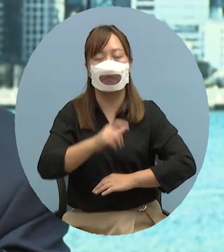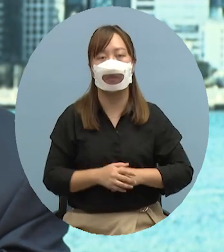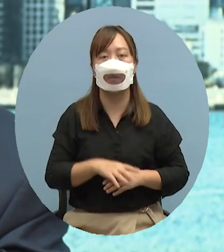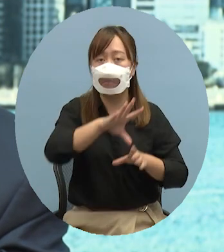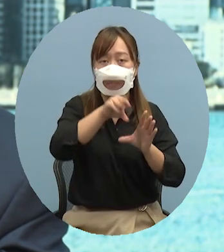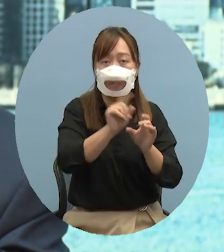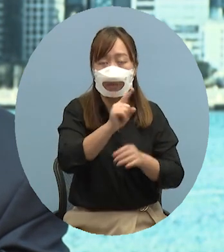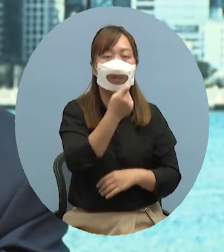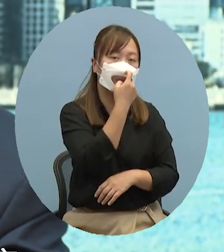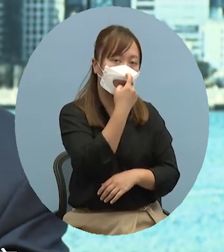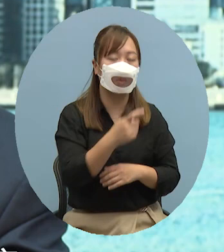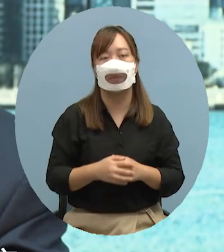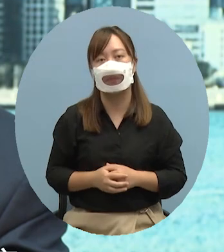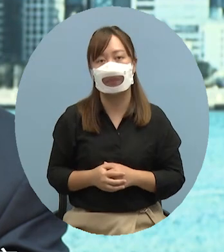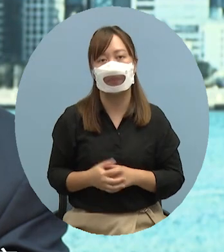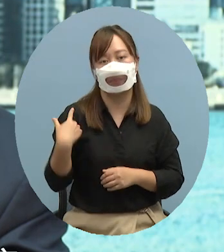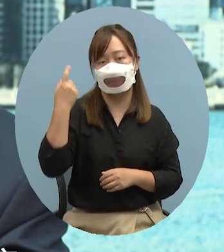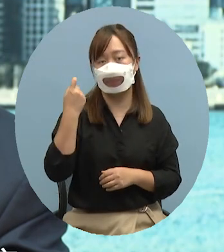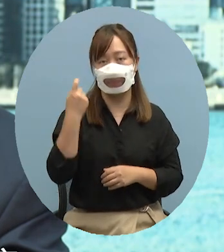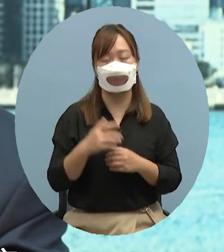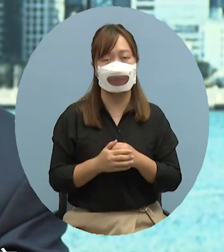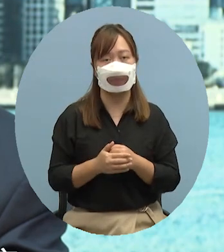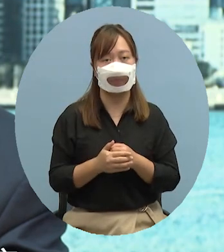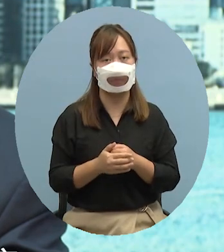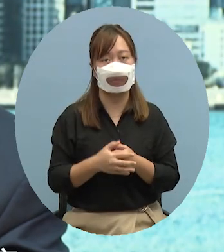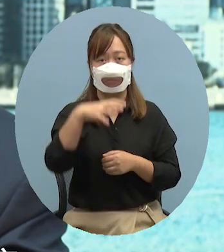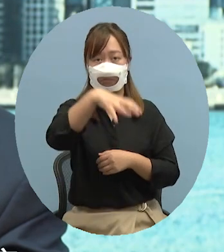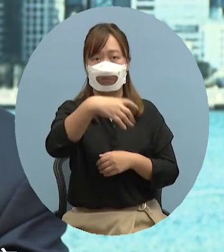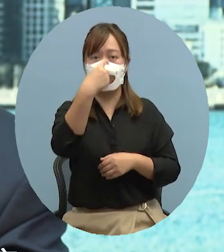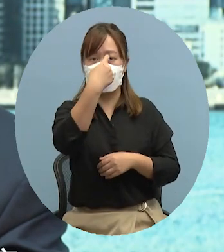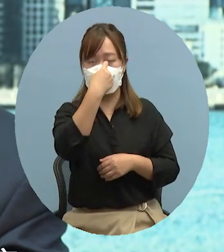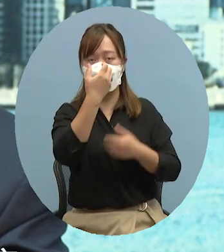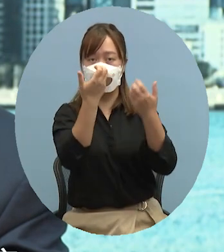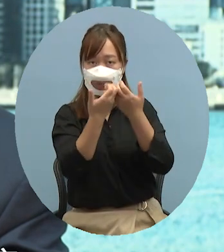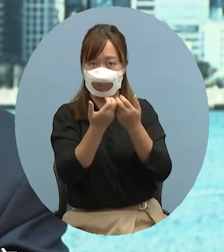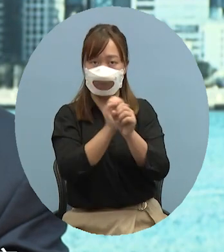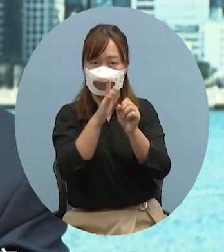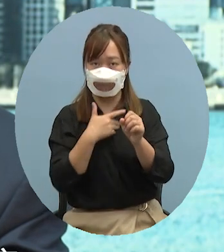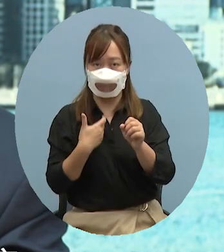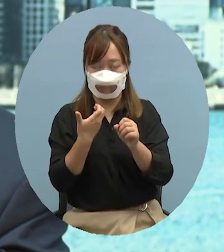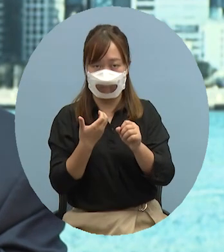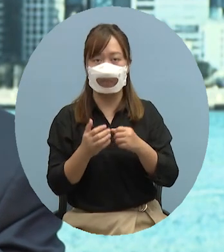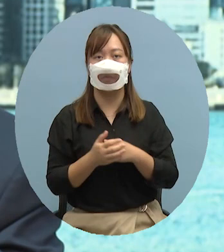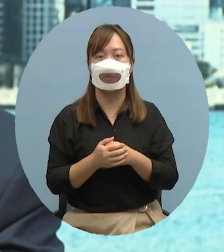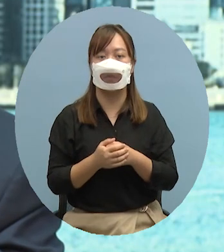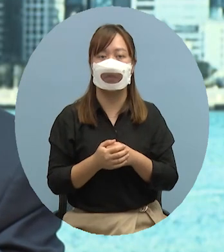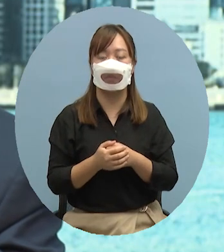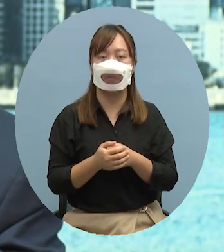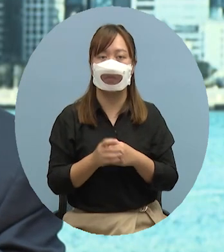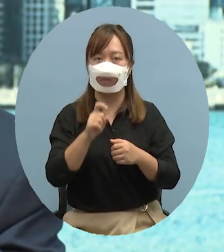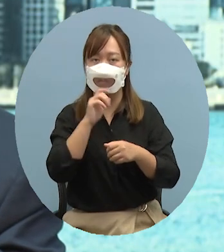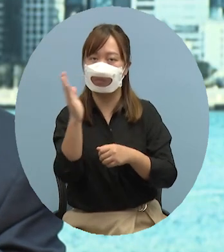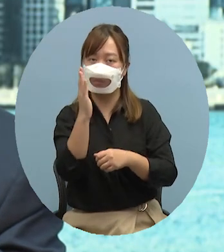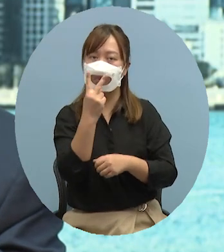包括咗喺英國啦，近期咧喺當地咧即係確診嘅驗到陽性嘅個案嘅數字啦，有一個大概